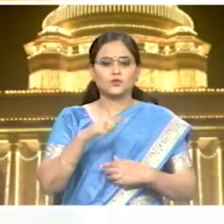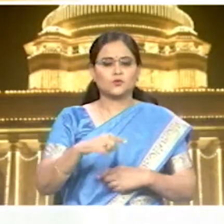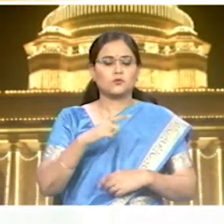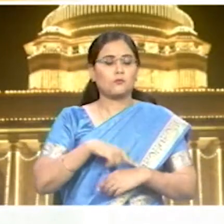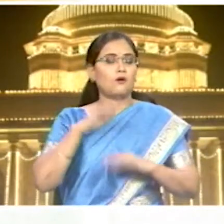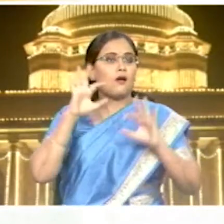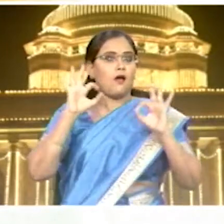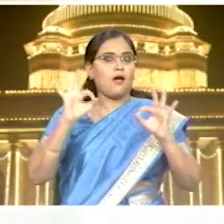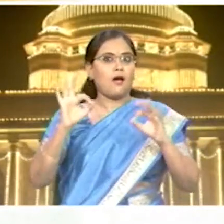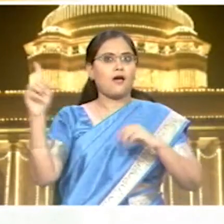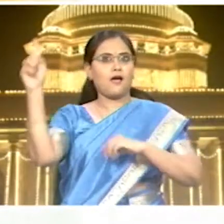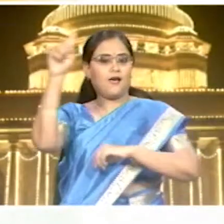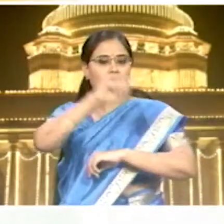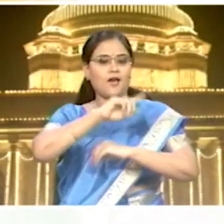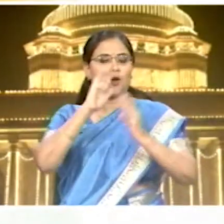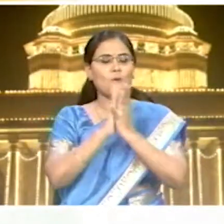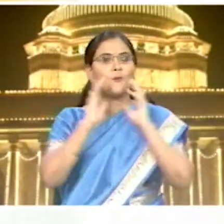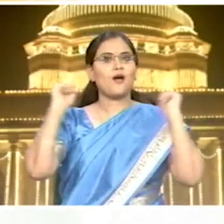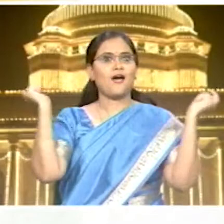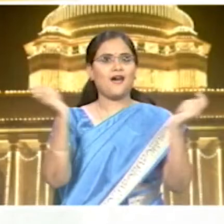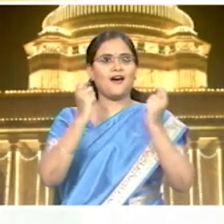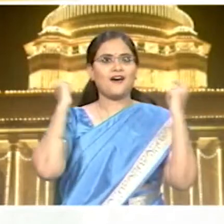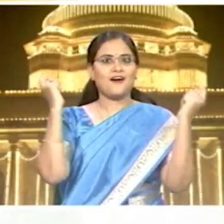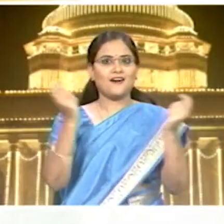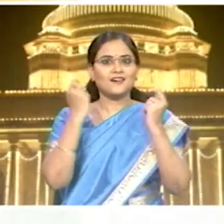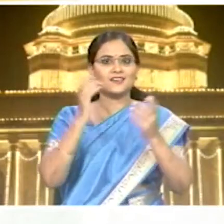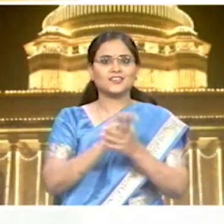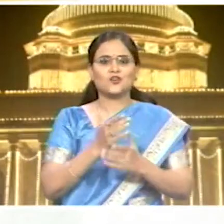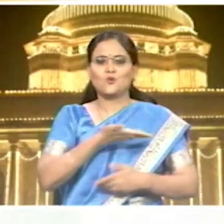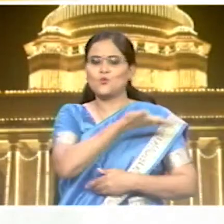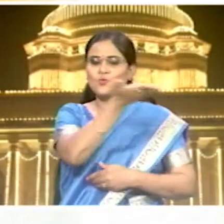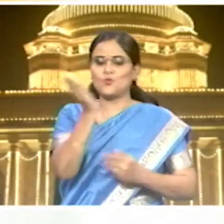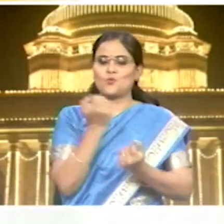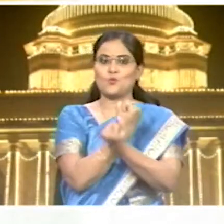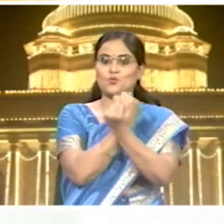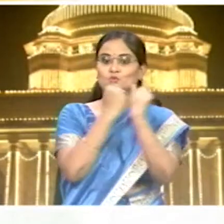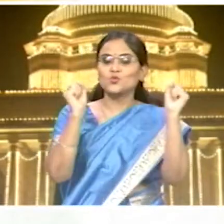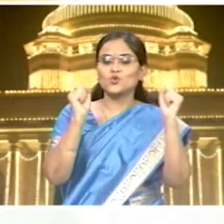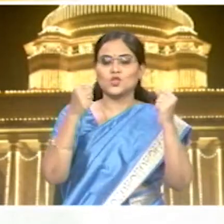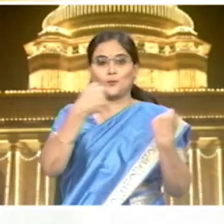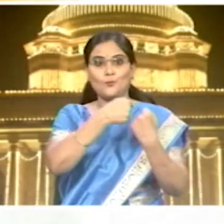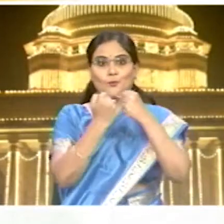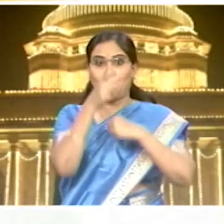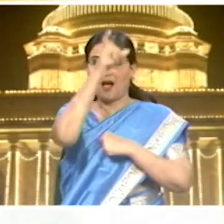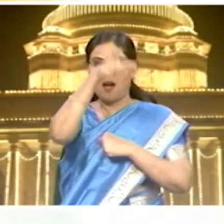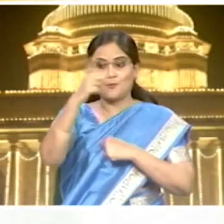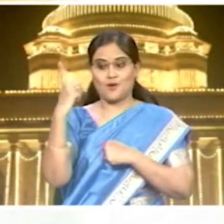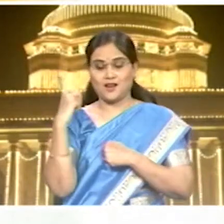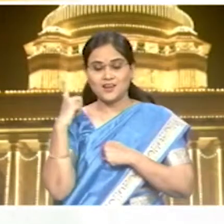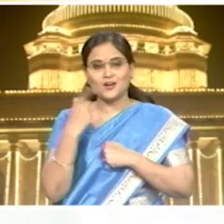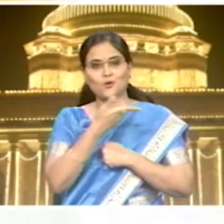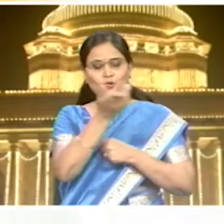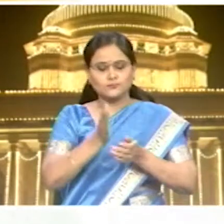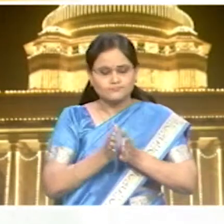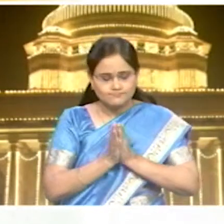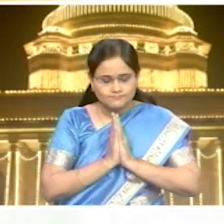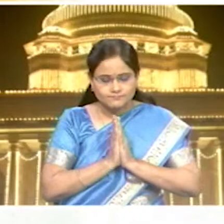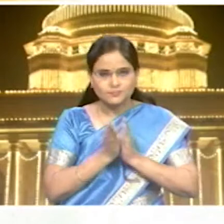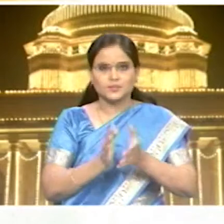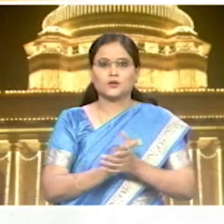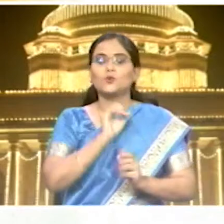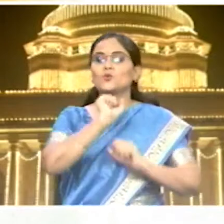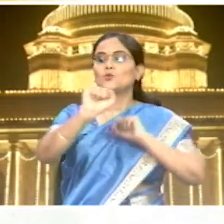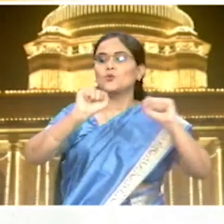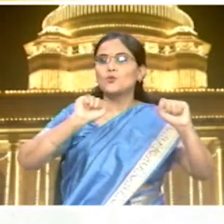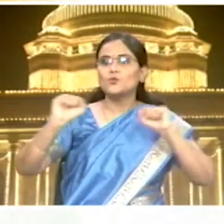की वर्षगांठ मनाते हुए हम लोग सभी स्वाधीनता सेनानियों को सादर नमन करते हैं। उन्होंने